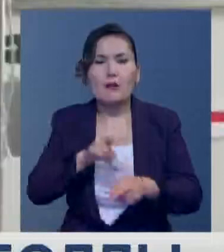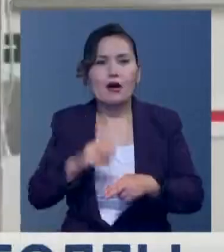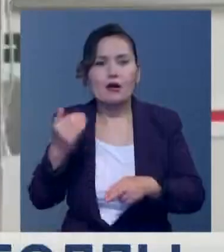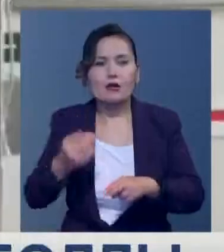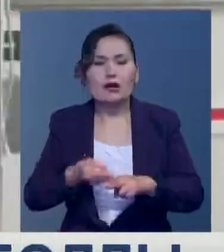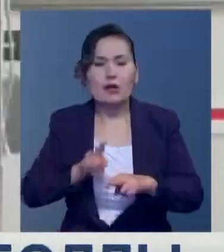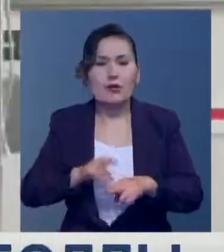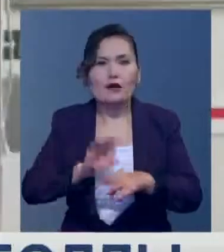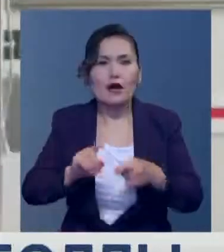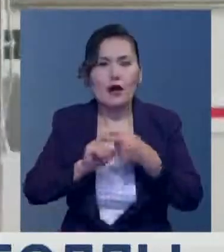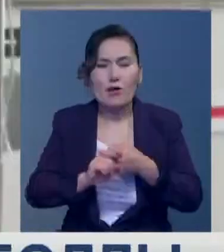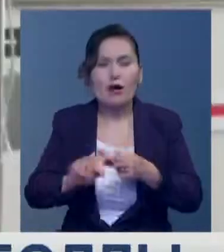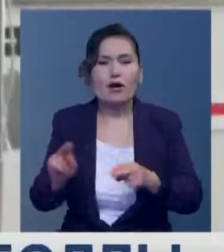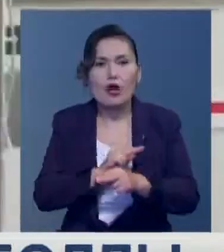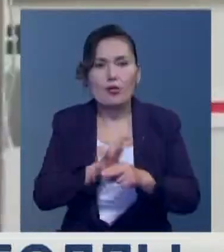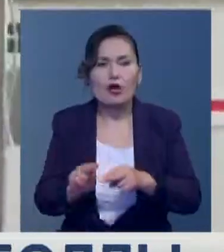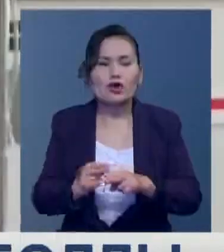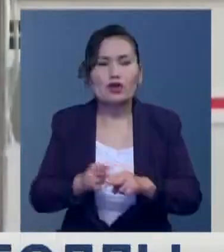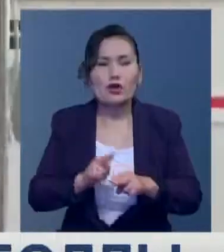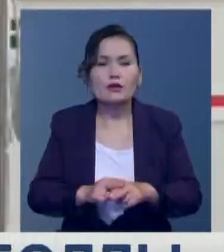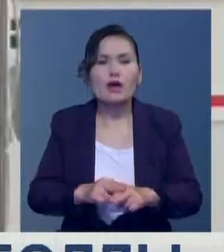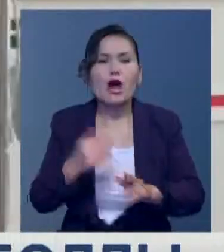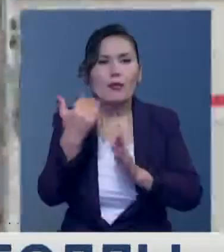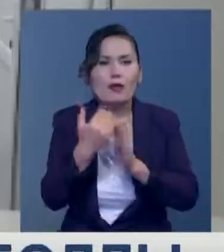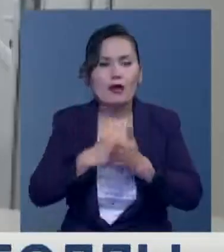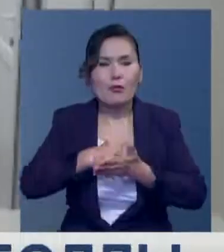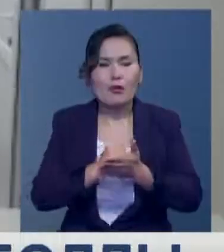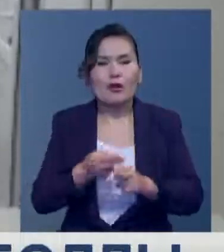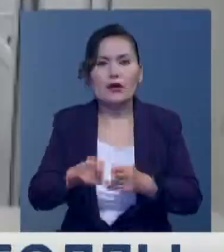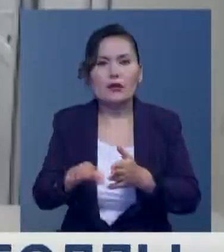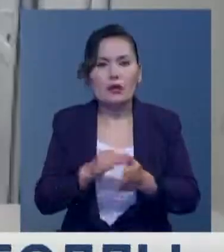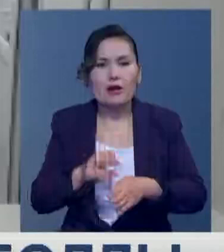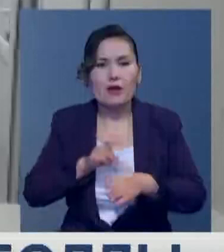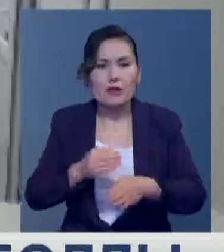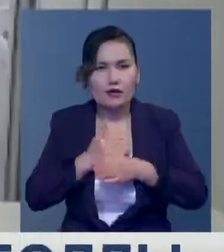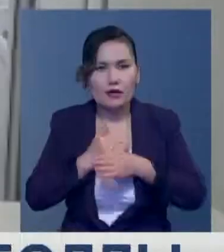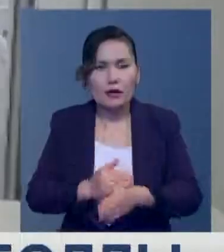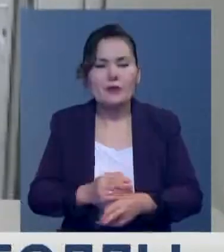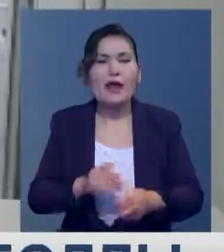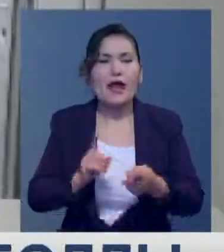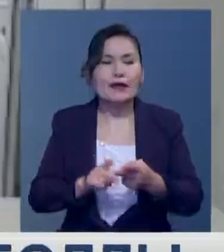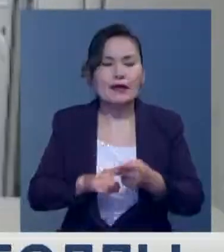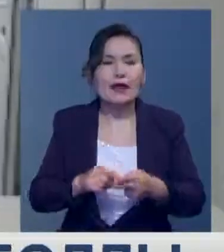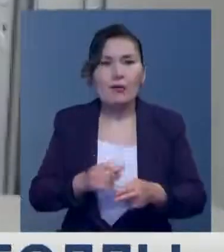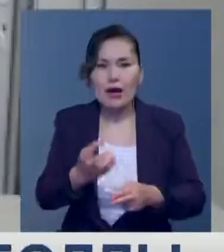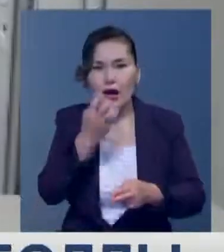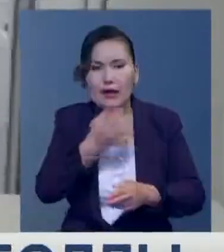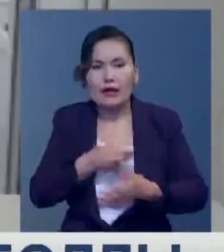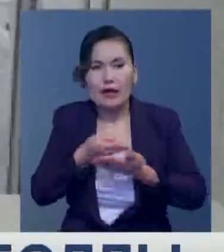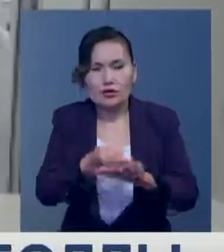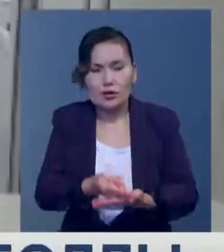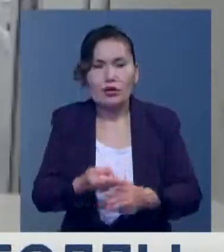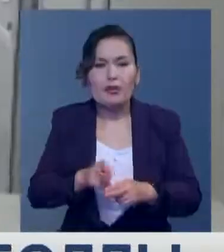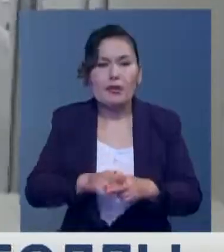коронавирус пен пневмонияны емдеудің 3 кезеңін ұсынып отыр. Бірінші шұғыл медициналық көмек, екінші реанимациялық шаралар.